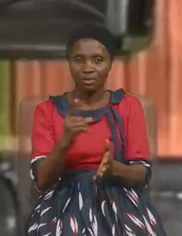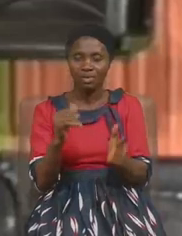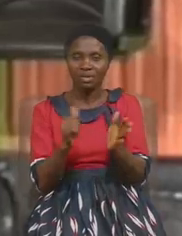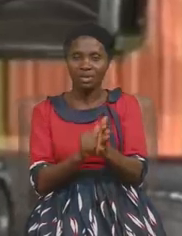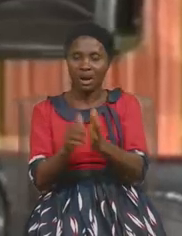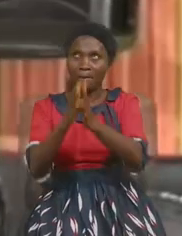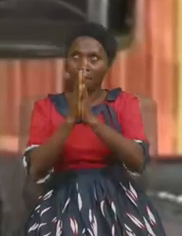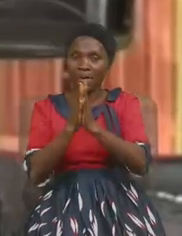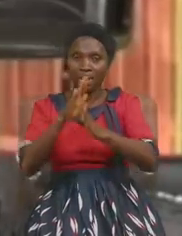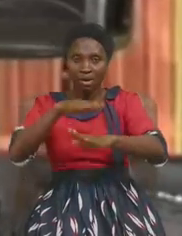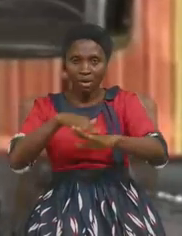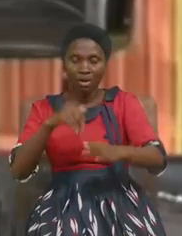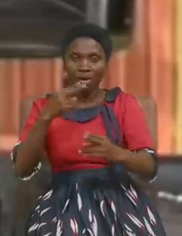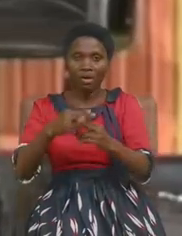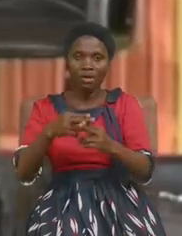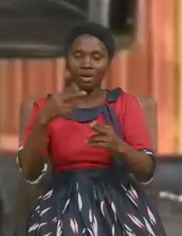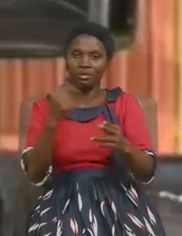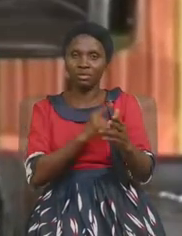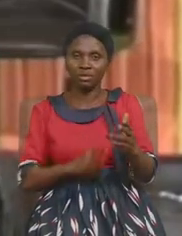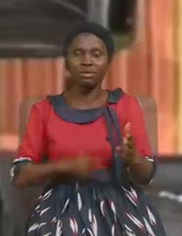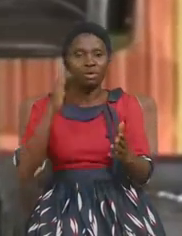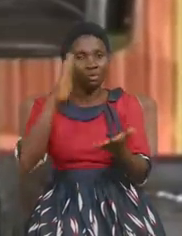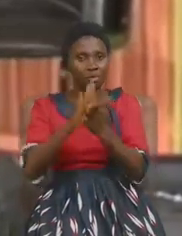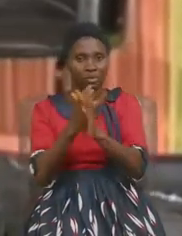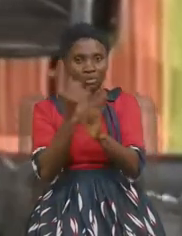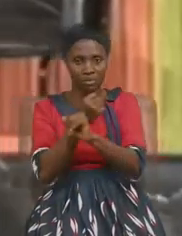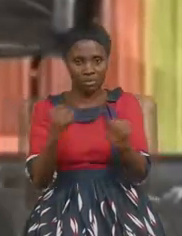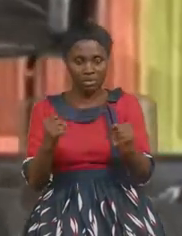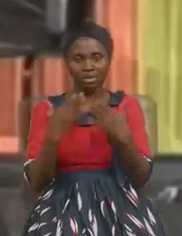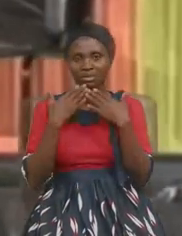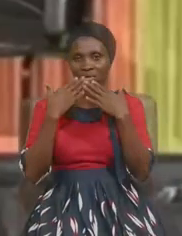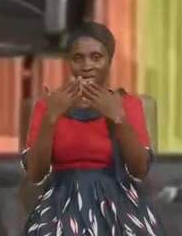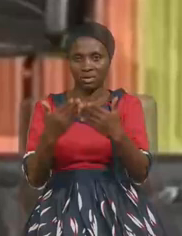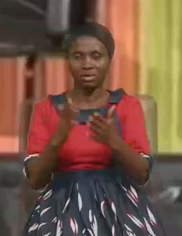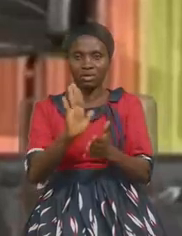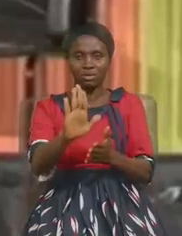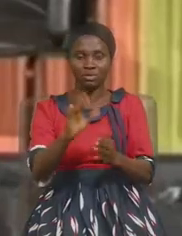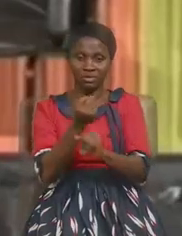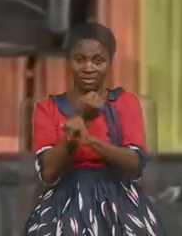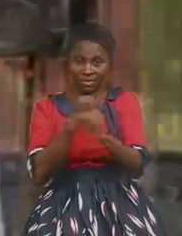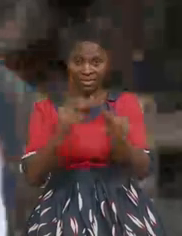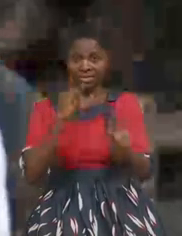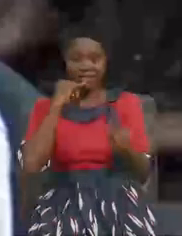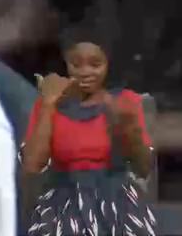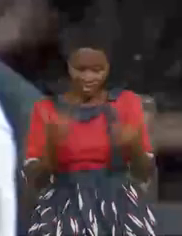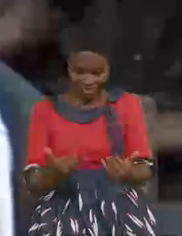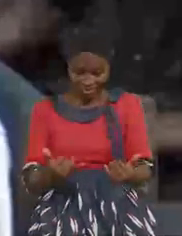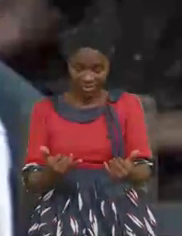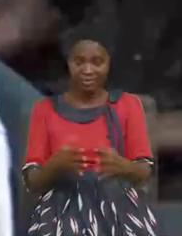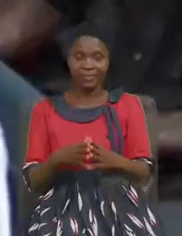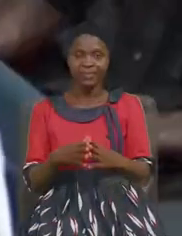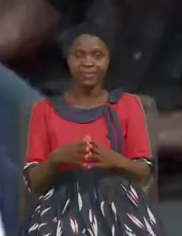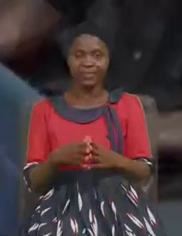nom du Seigneur sera sauvé. Dieu merci, ton salut est disponible. En 1 Pierre